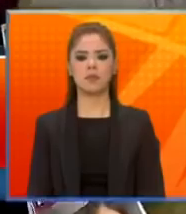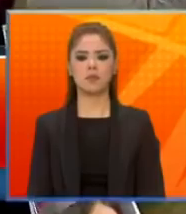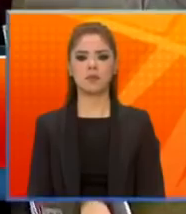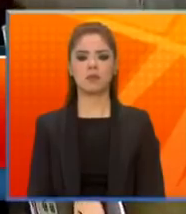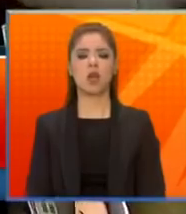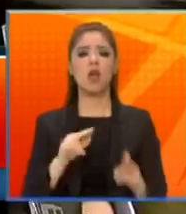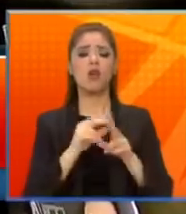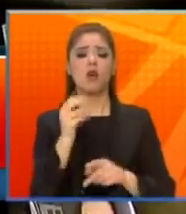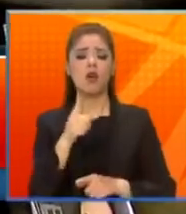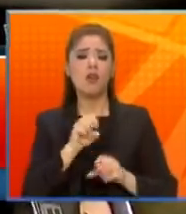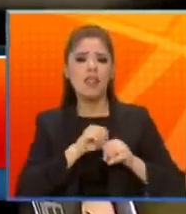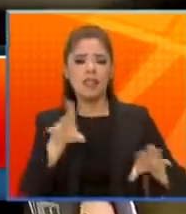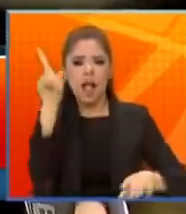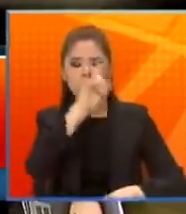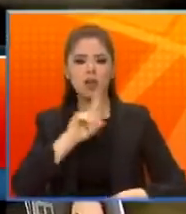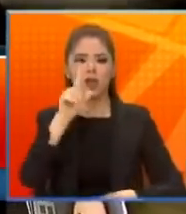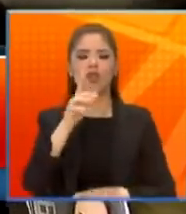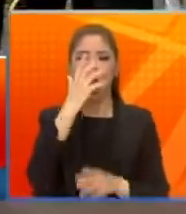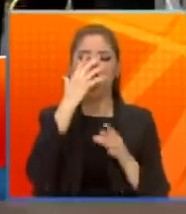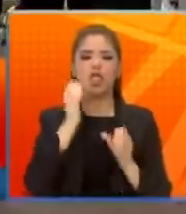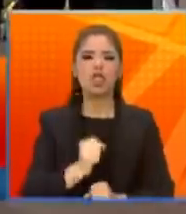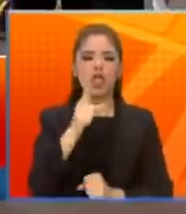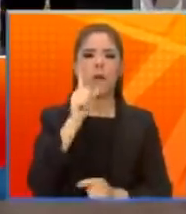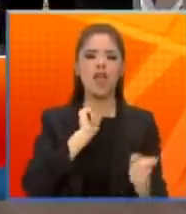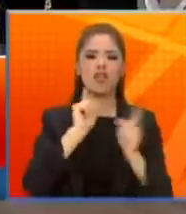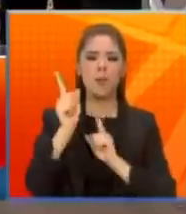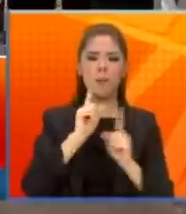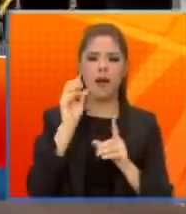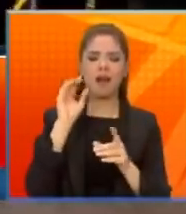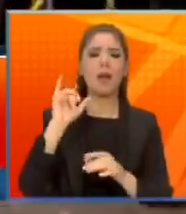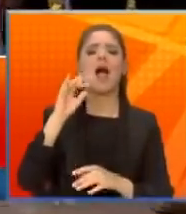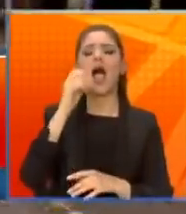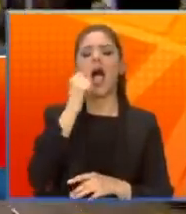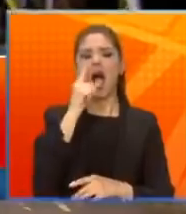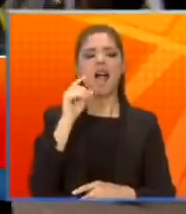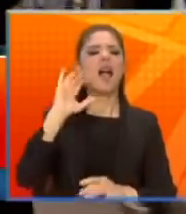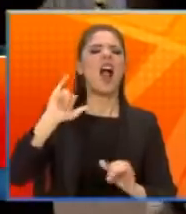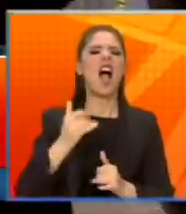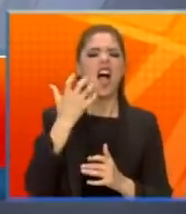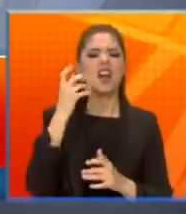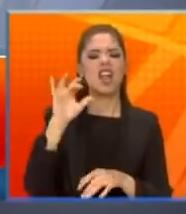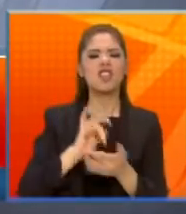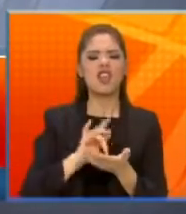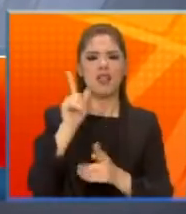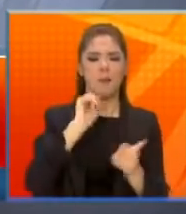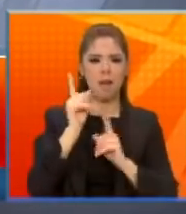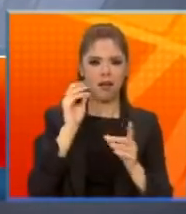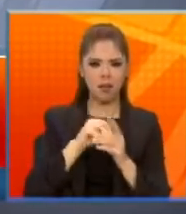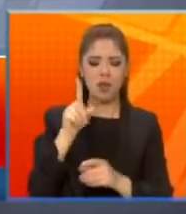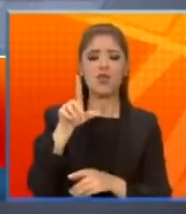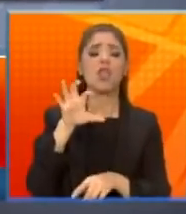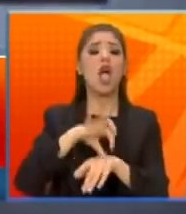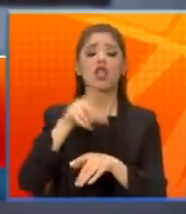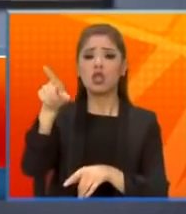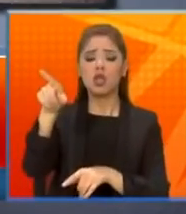kucakladım. Covid-19 salgını nedeniyle nöbetçi Ankara 7. Ağır Ceza Mahkemesi'nde görüldü Ayşe Karaman davası. Sanık doktor